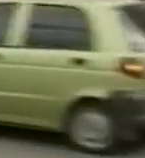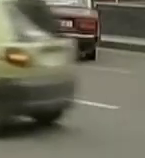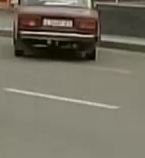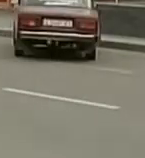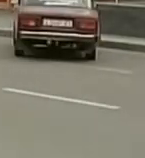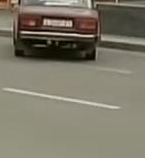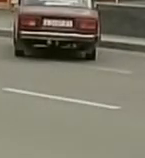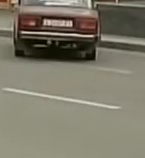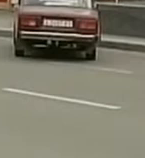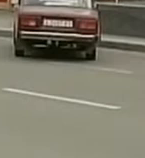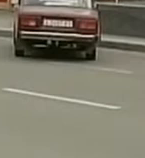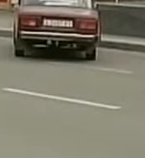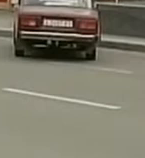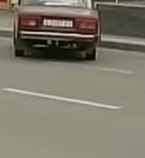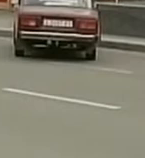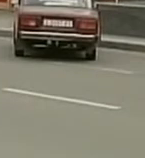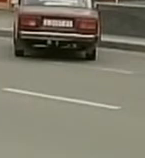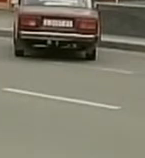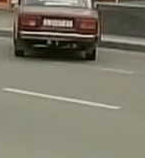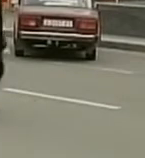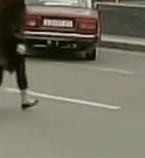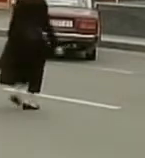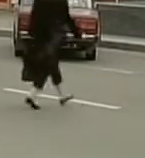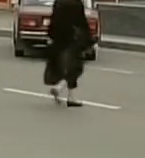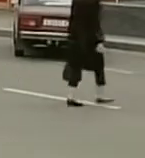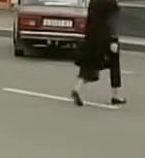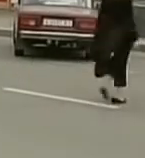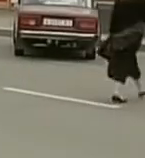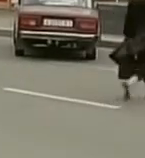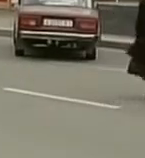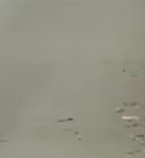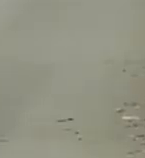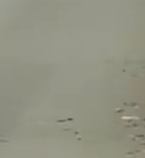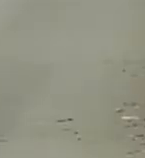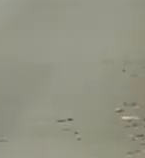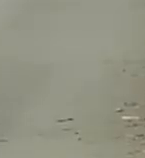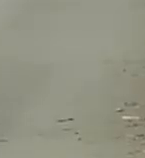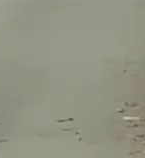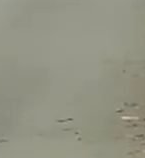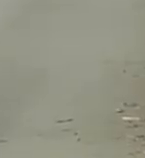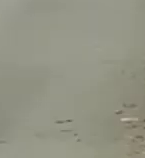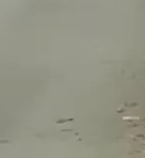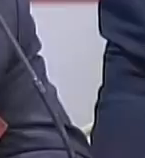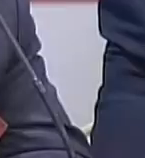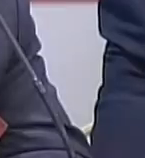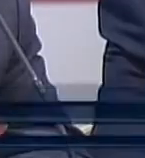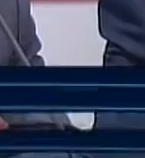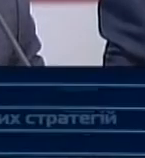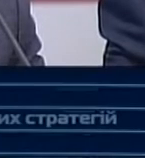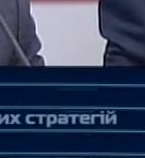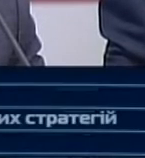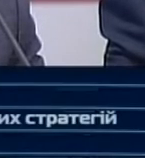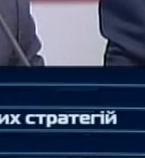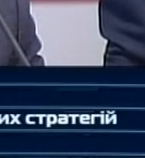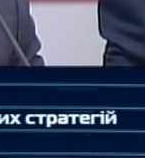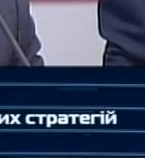транспортних коридорів, однак з чималими транспортними проблемами. Інфраструктура потребує збільшення потужностей та негайної модернізації. До